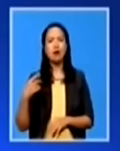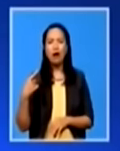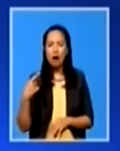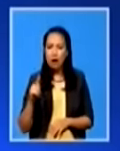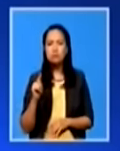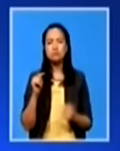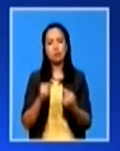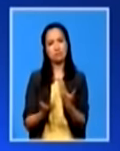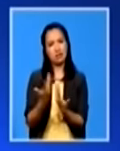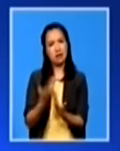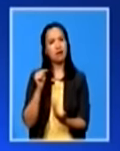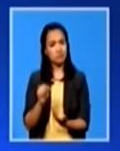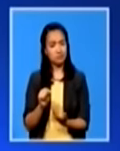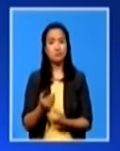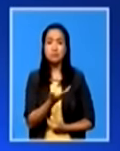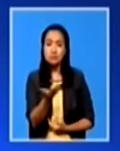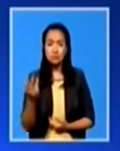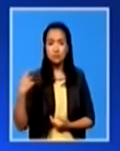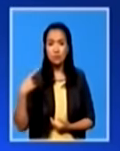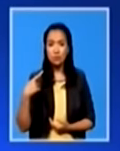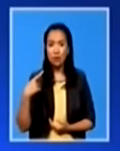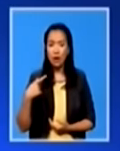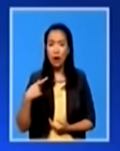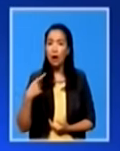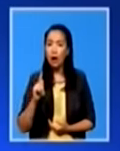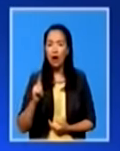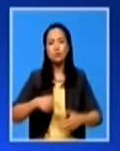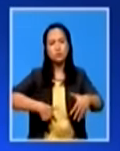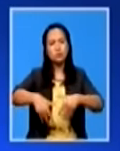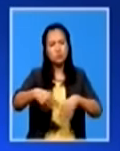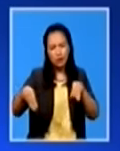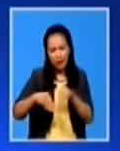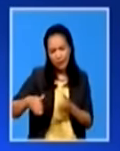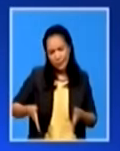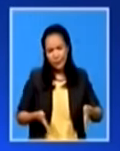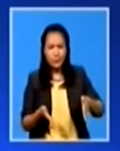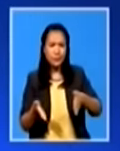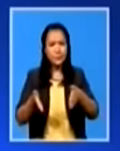ให้ประชาชนที่อยู่ใกล้ชิดแหล่งน้ำนะครับหรือคูคลอง